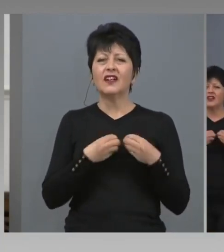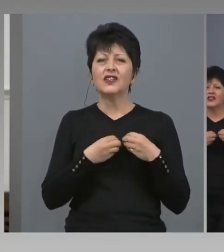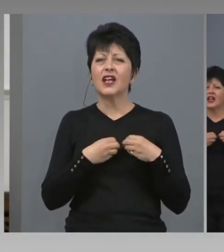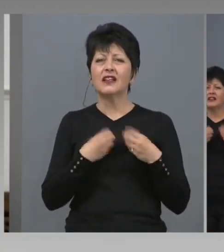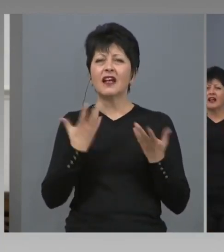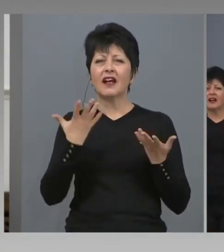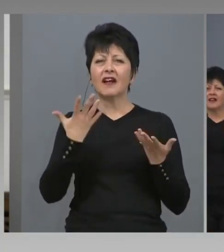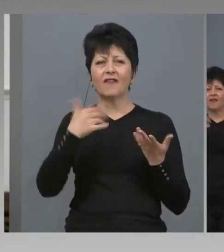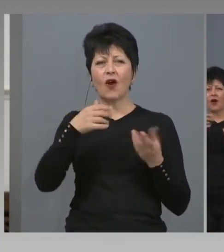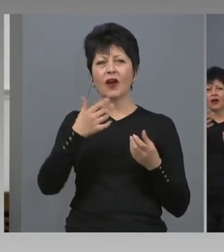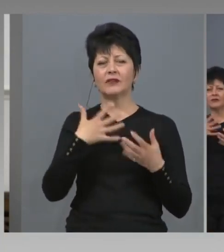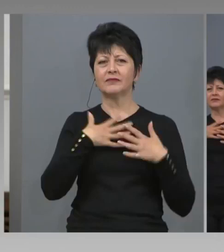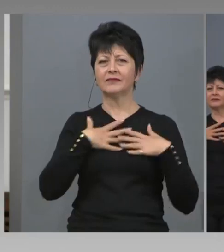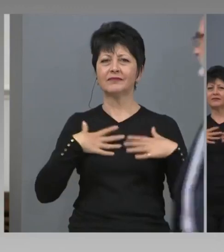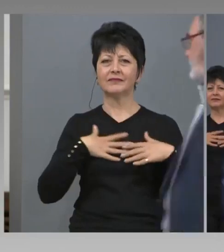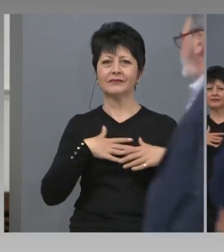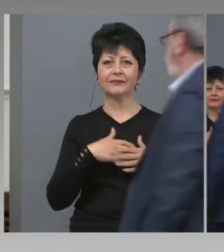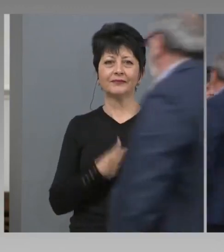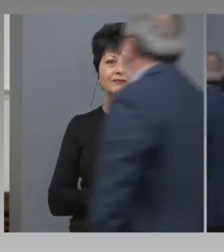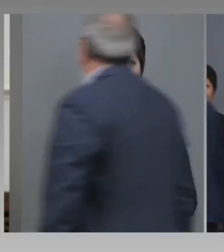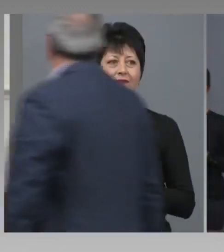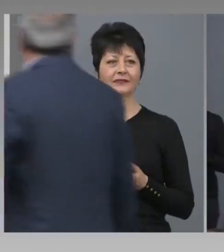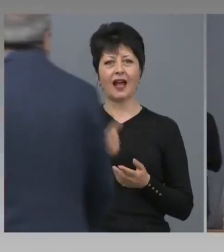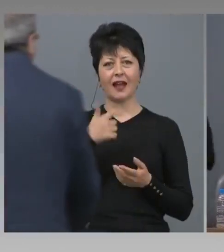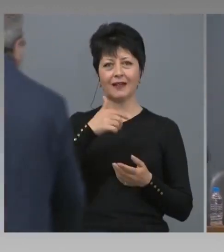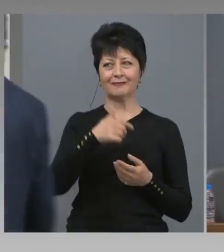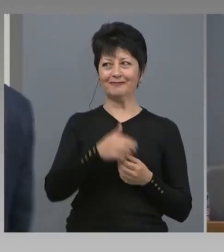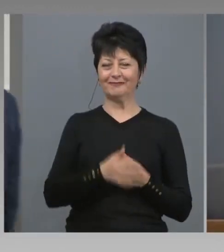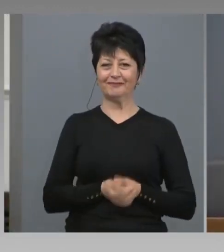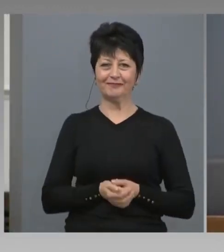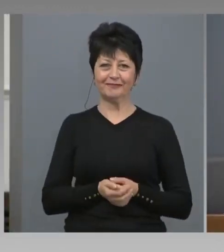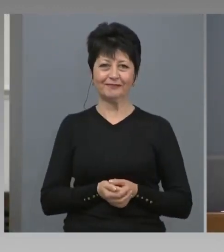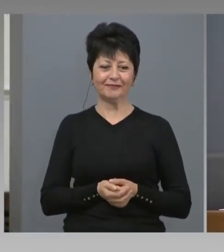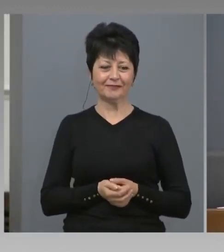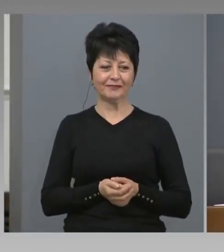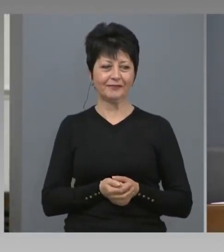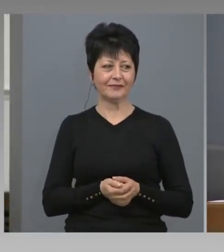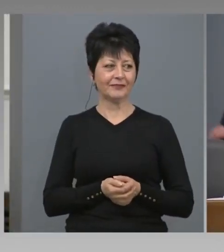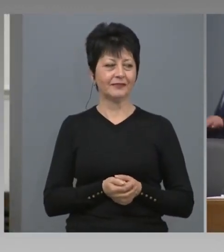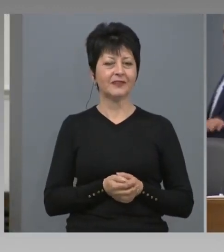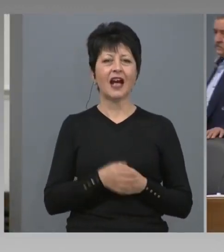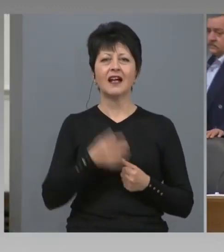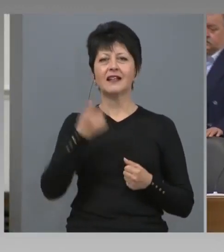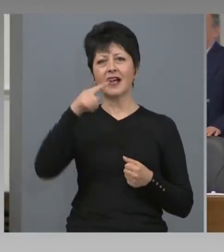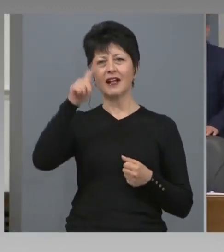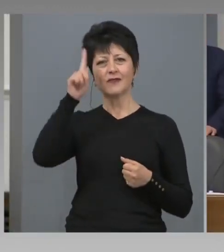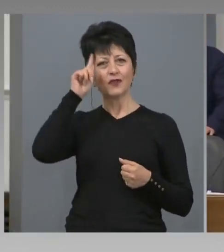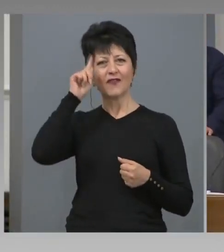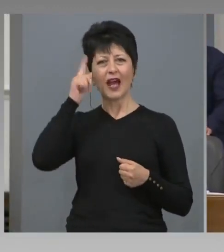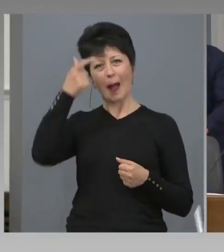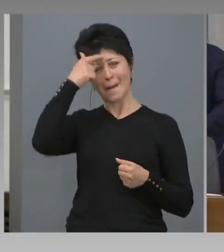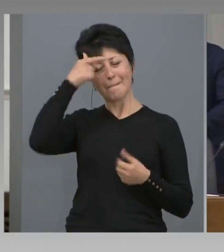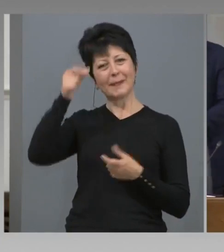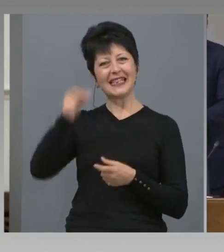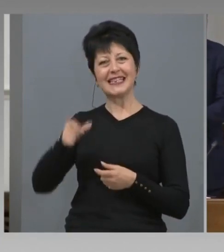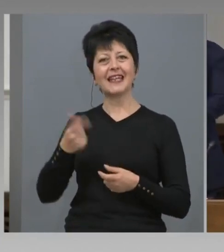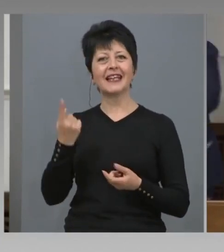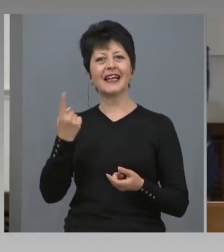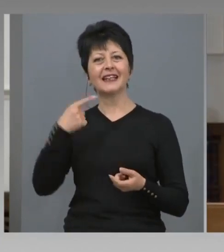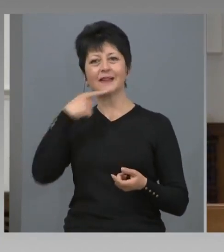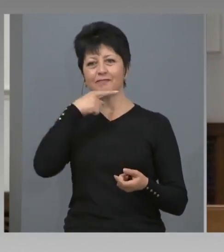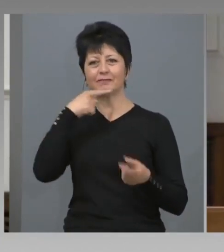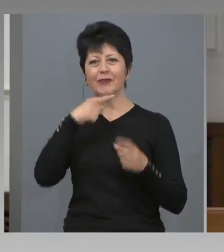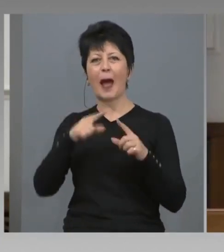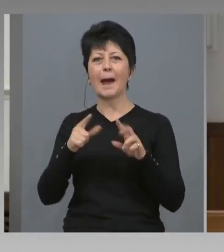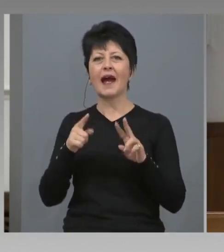които беше прелята кръвна плазма? Има ли нови такива манипулации? Говоря, защото това е важен въпрос. И двамата пациенти